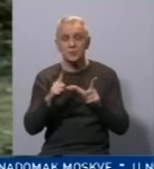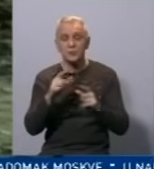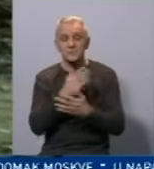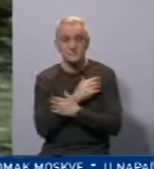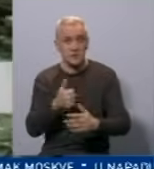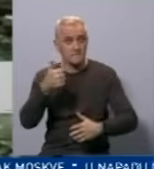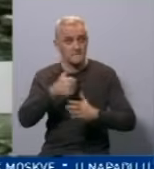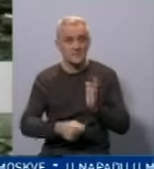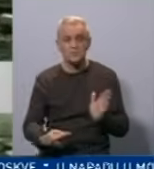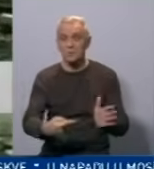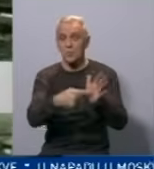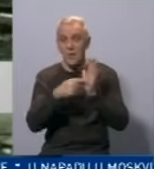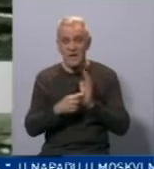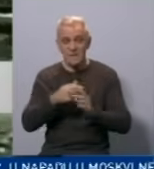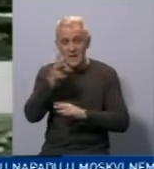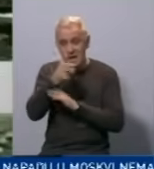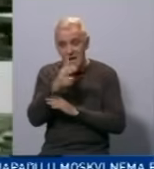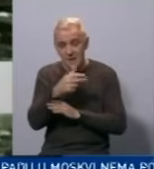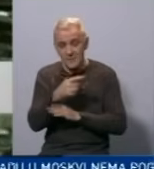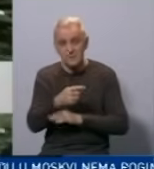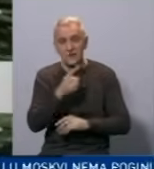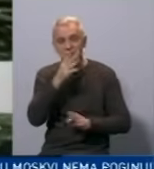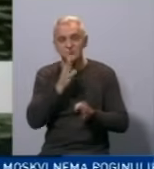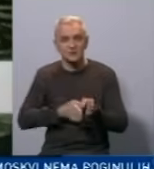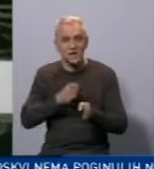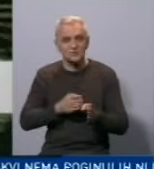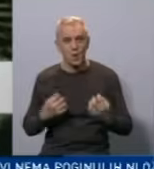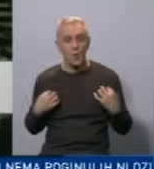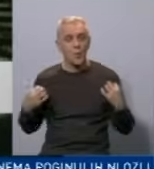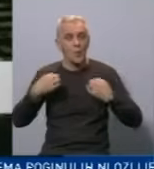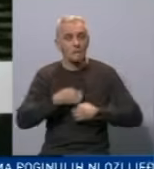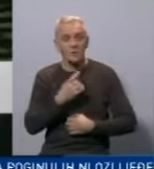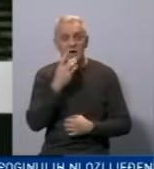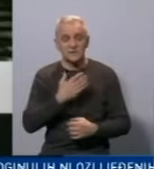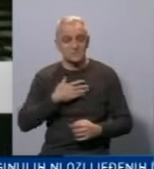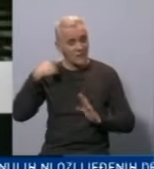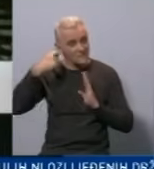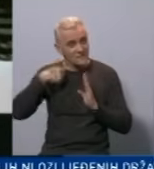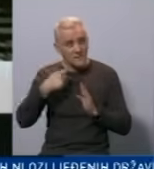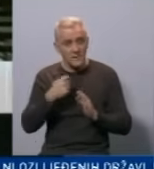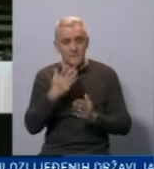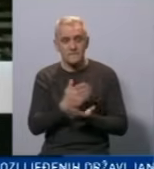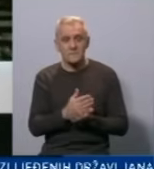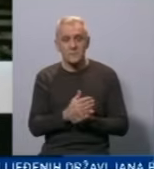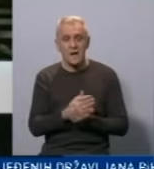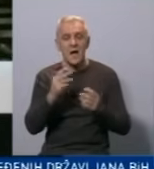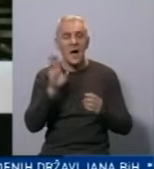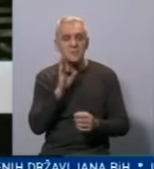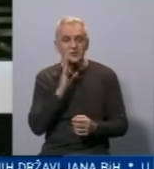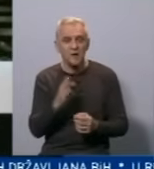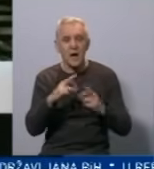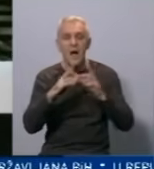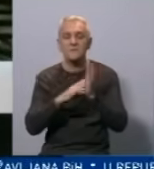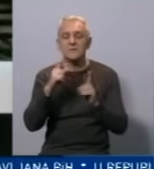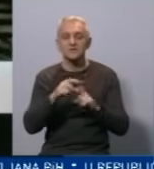put pojavljuje ispred objektiva kamere i to u željezničkoj uniformi kada je u svojoj filmskoj epizodi igrao rođenog Amiću,